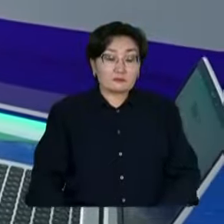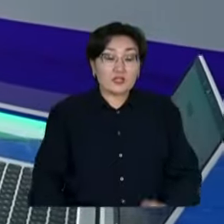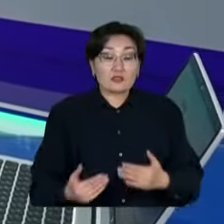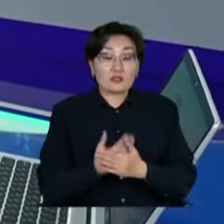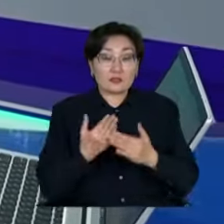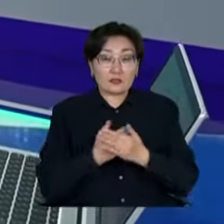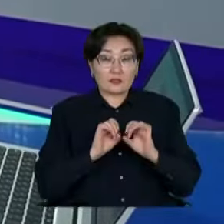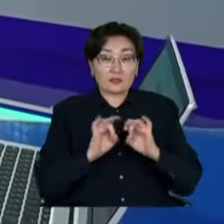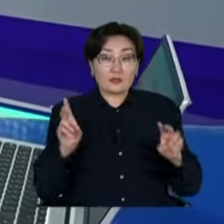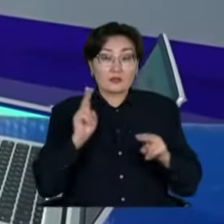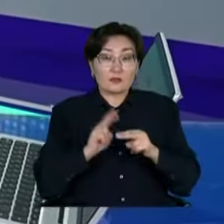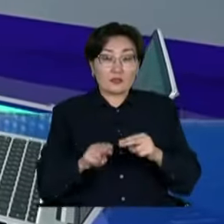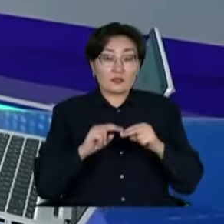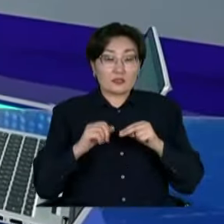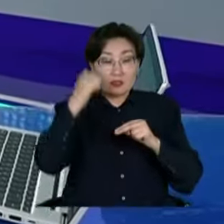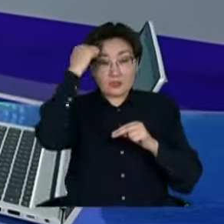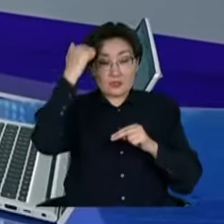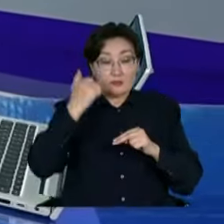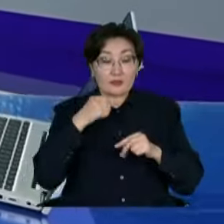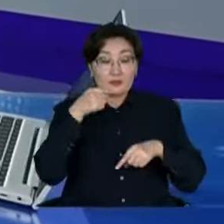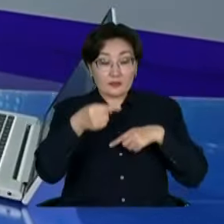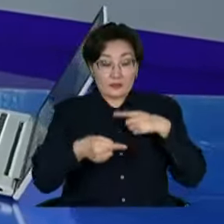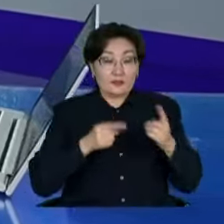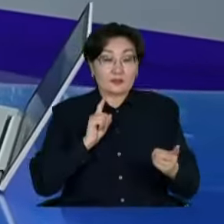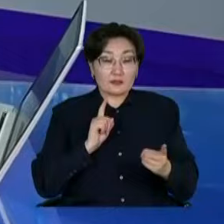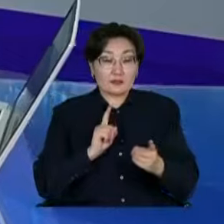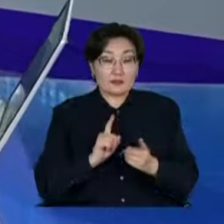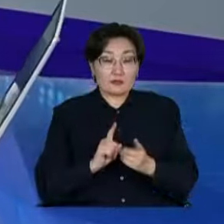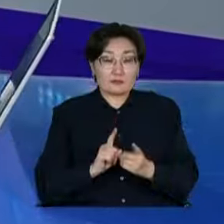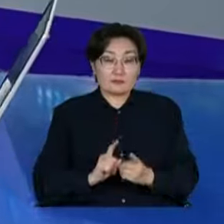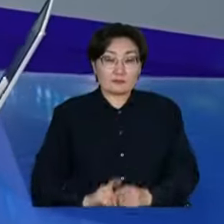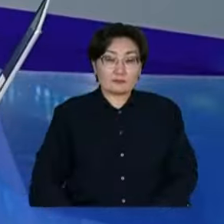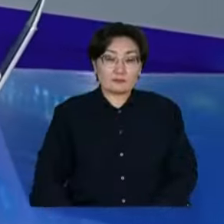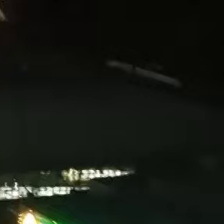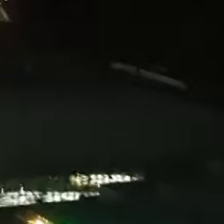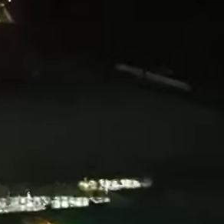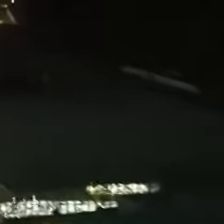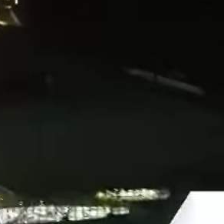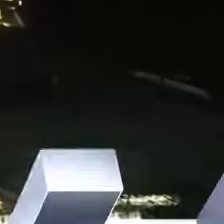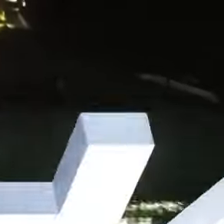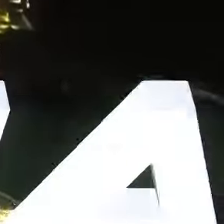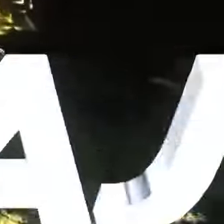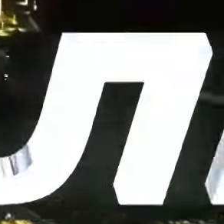Бүгінгі айтар осы, қандай да бір бөлісер мәліметтеріңіз болса, экранда көрсетілген телефон нөміріне хабарласыңыздар.